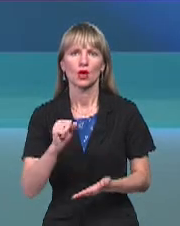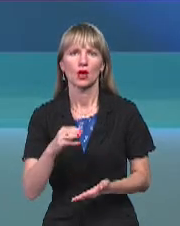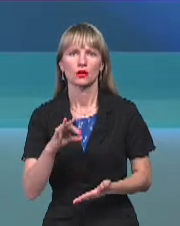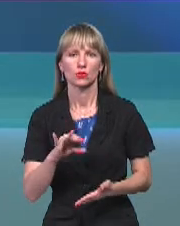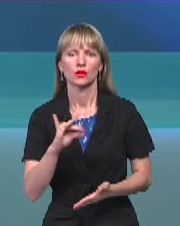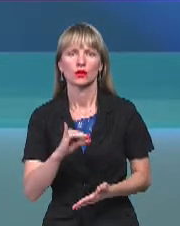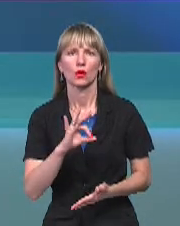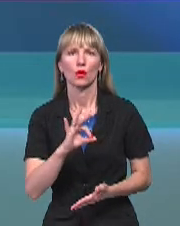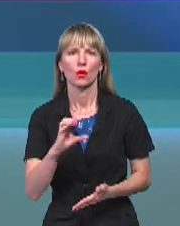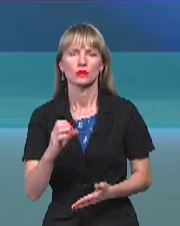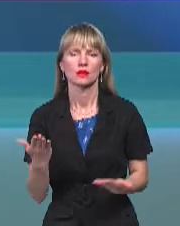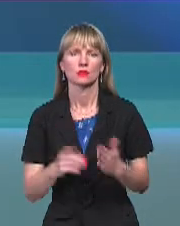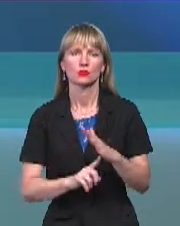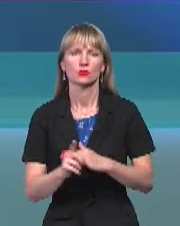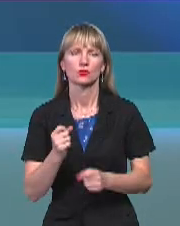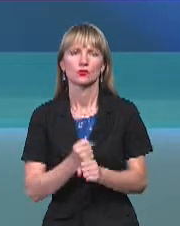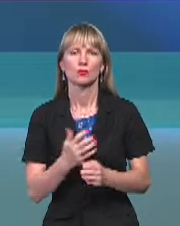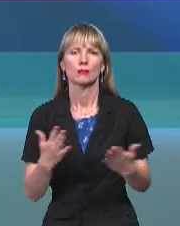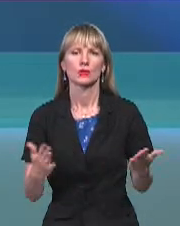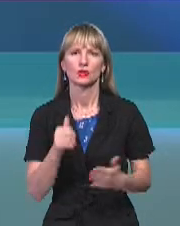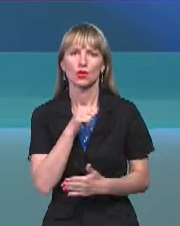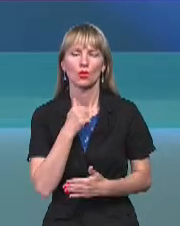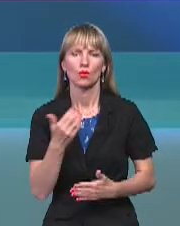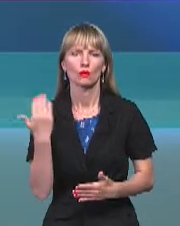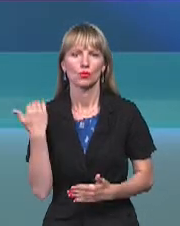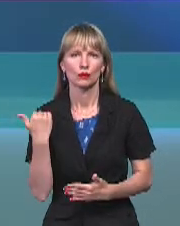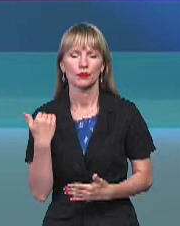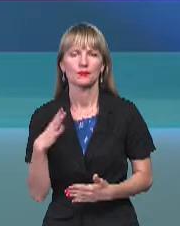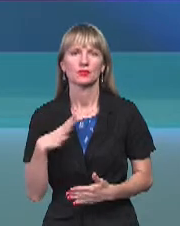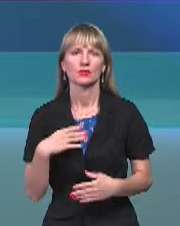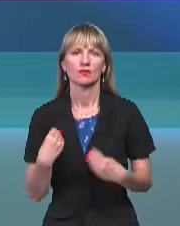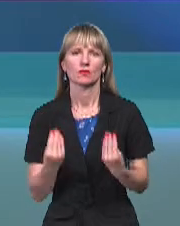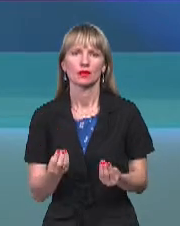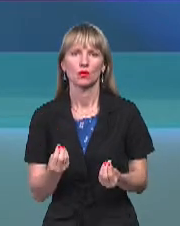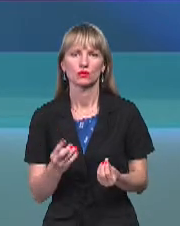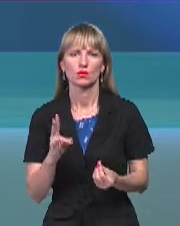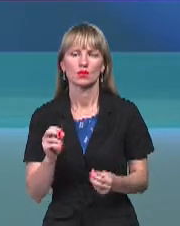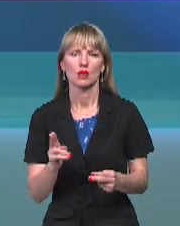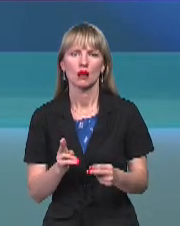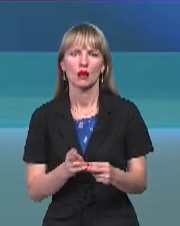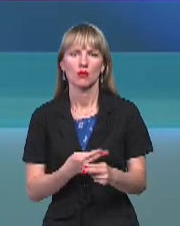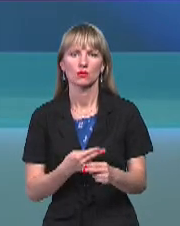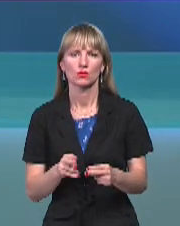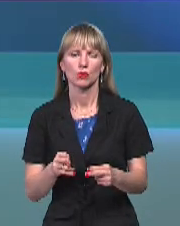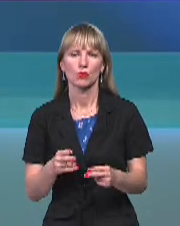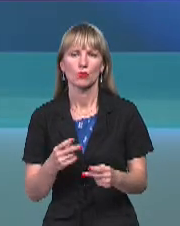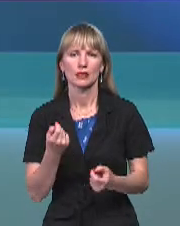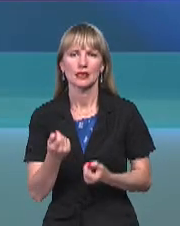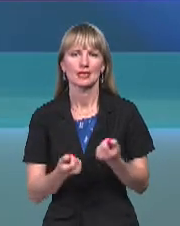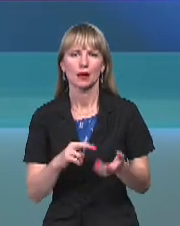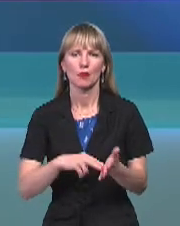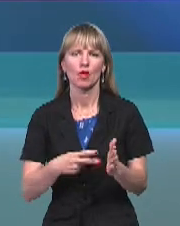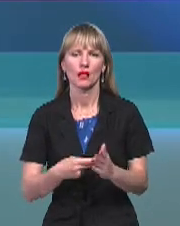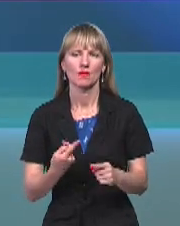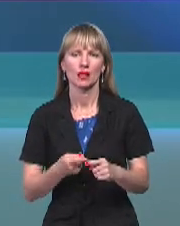ООС, які ми почали розробляти більше року тому. Були виділені кошти на розробку детальних планів цієї